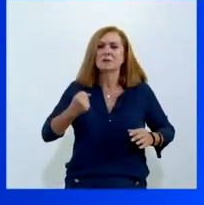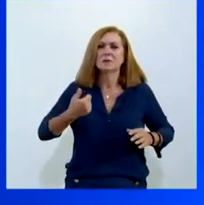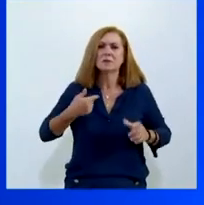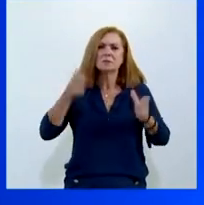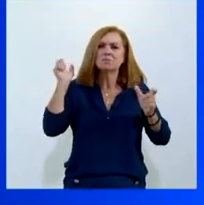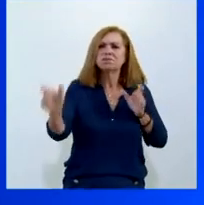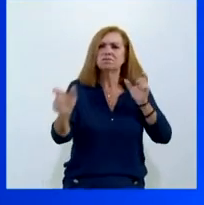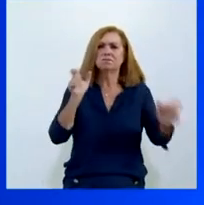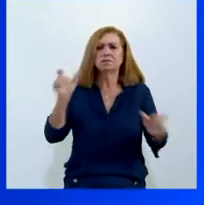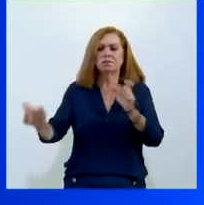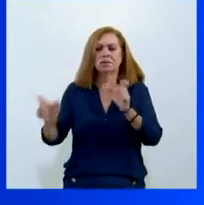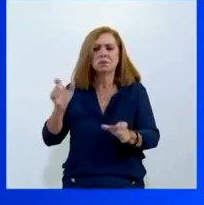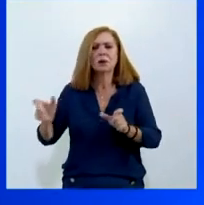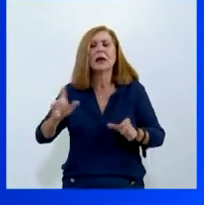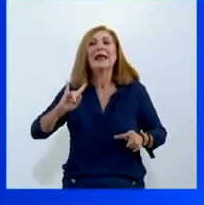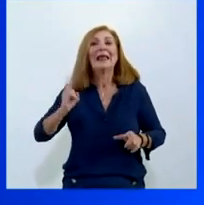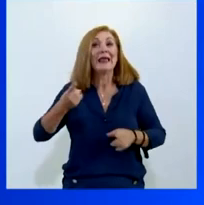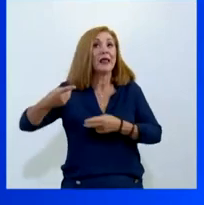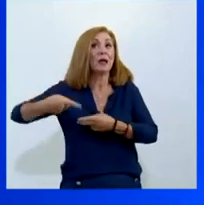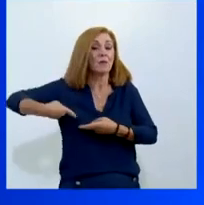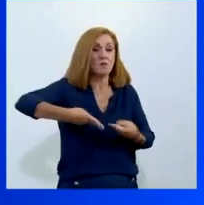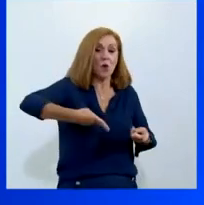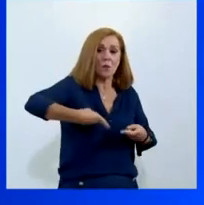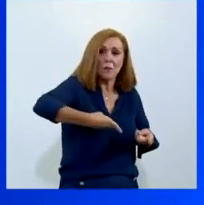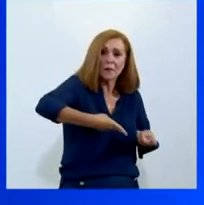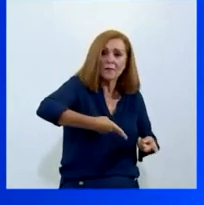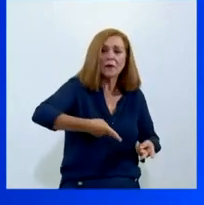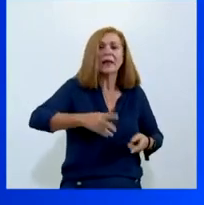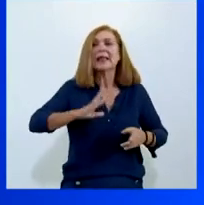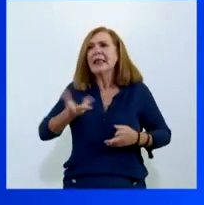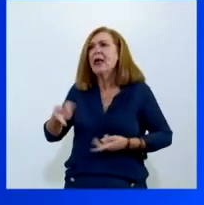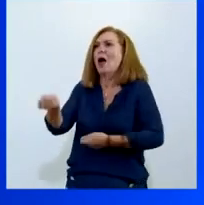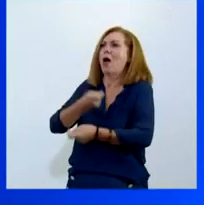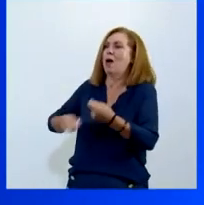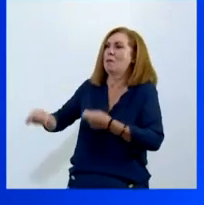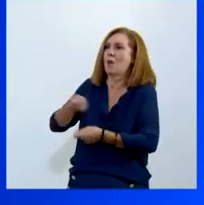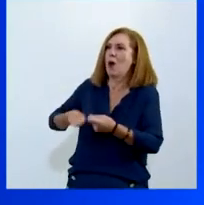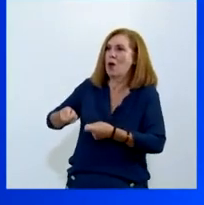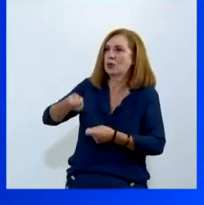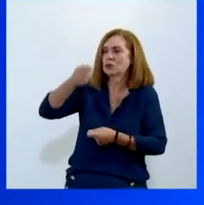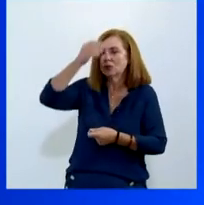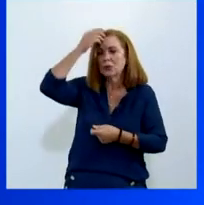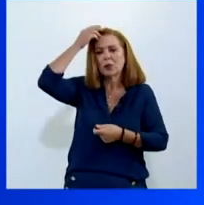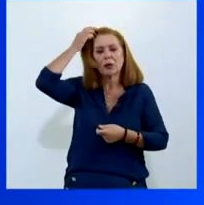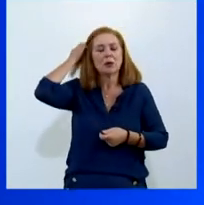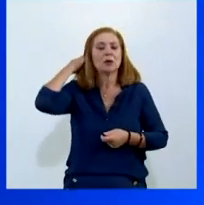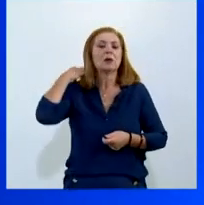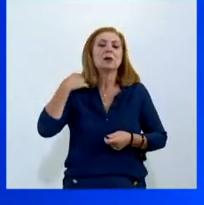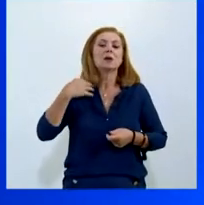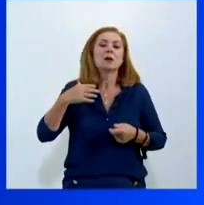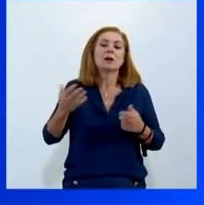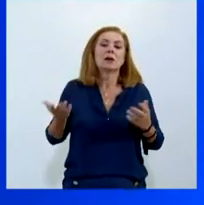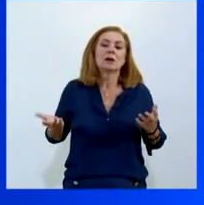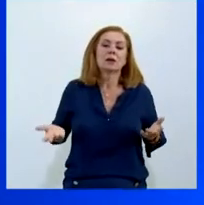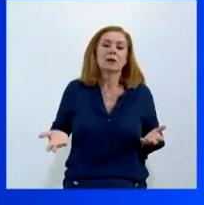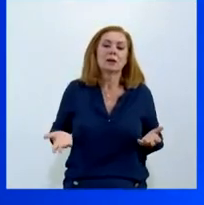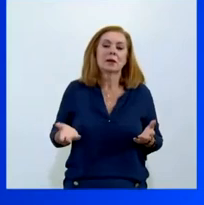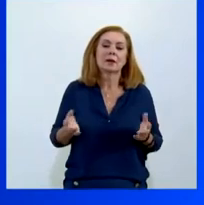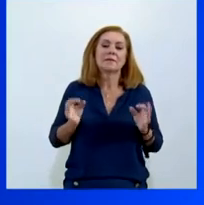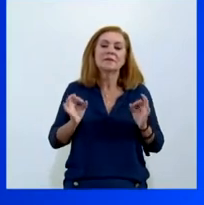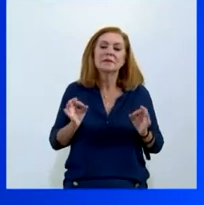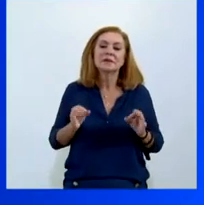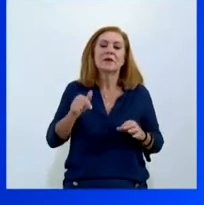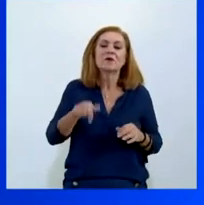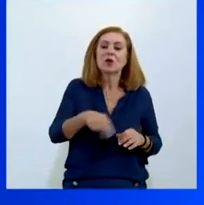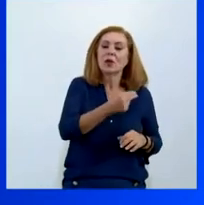αφορά προμηθευτές, είτε αφορά εμπόρους. Και βέβαια, στο ζήτημα